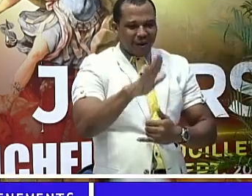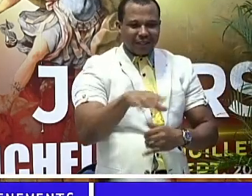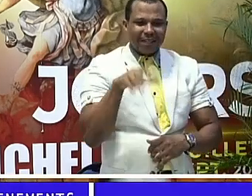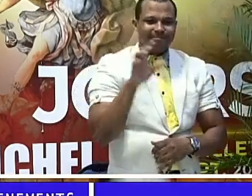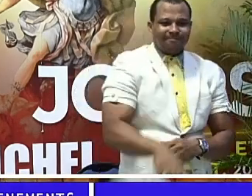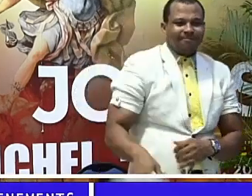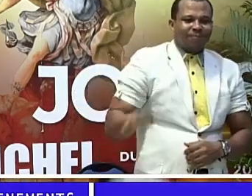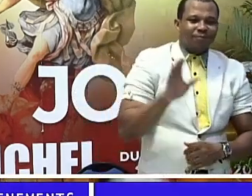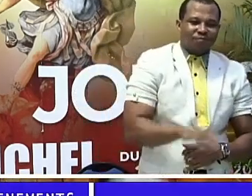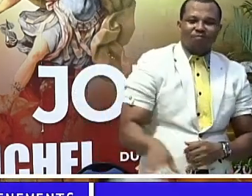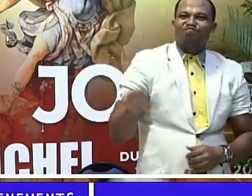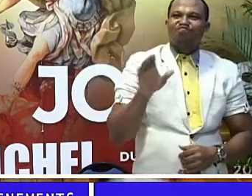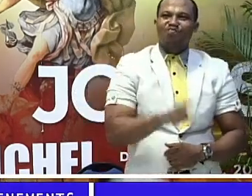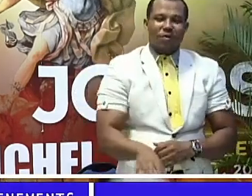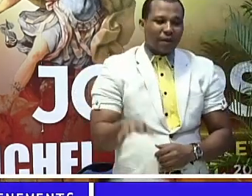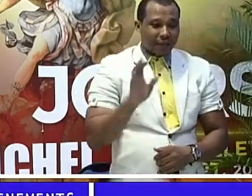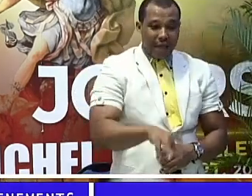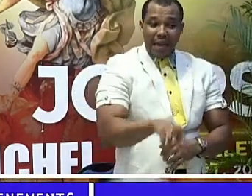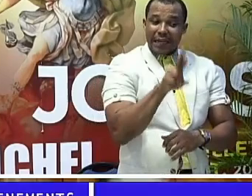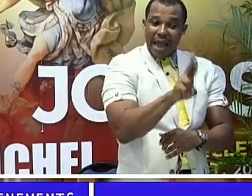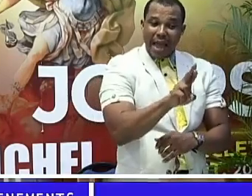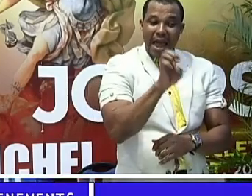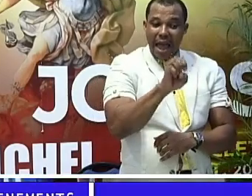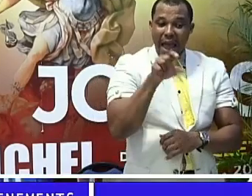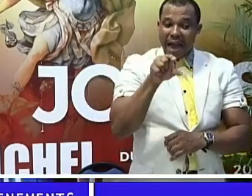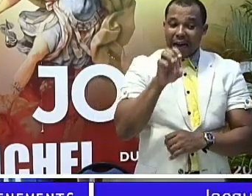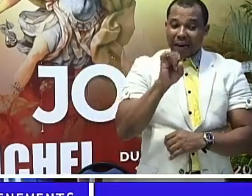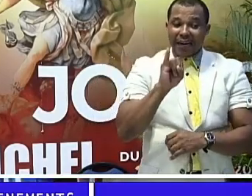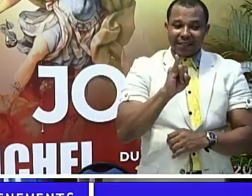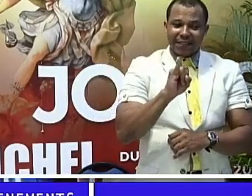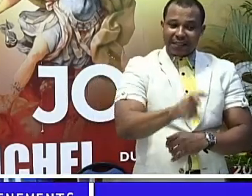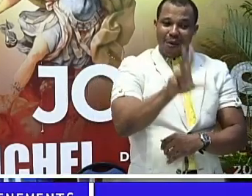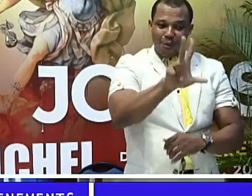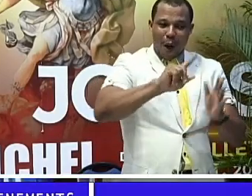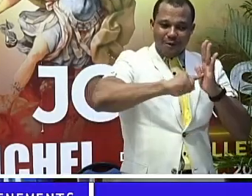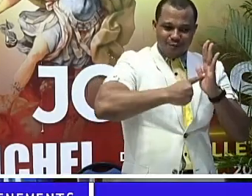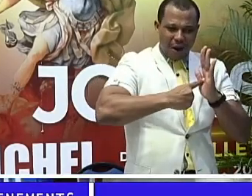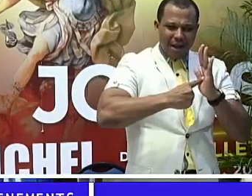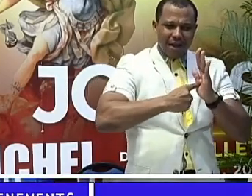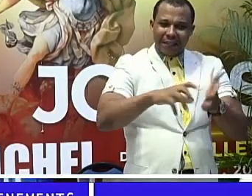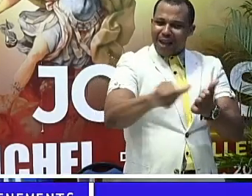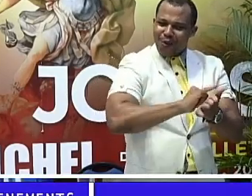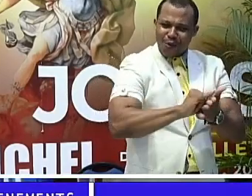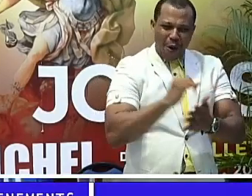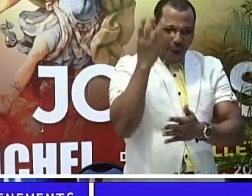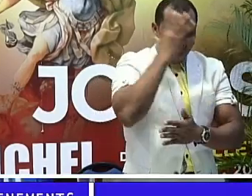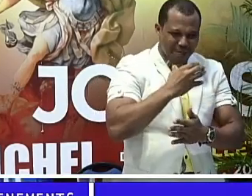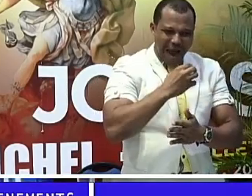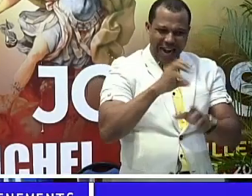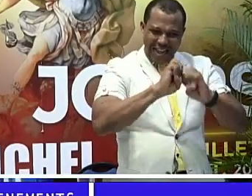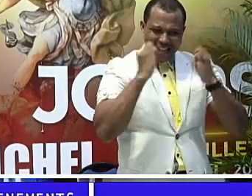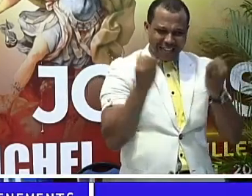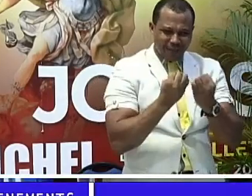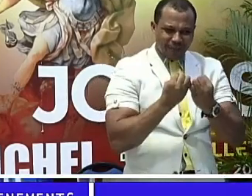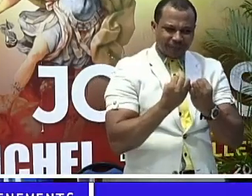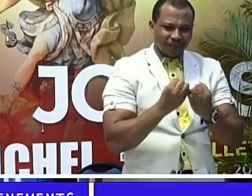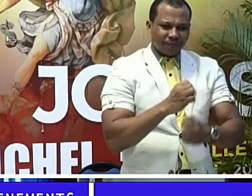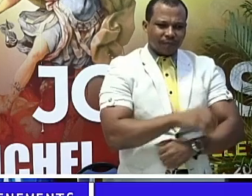Miller son qui fait 3 points dans toute direction et puis comme si New York t'es une belle équipe. Nous connait un match qu'a joué.